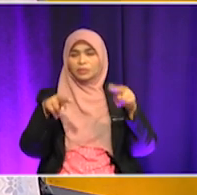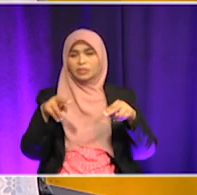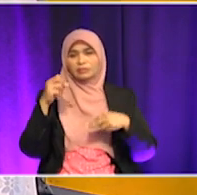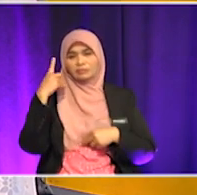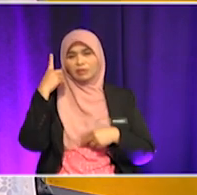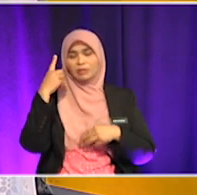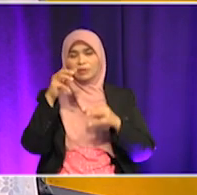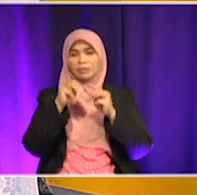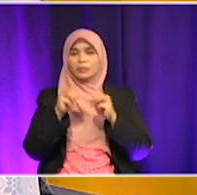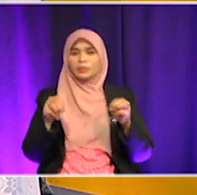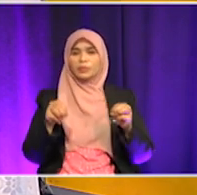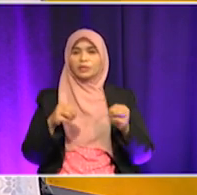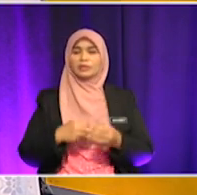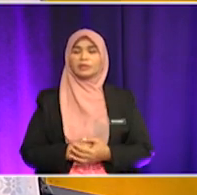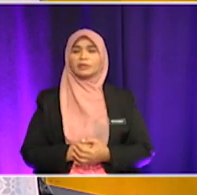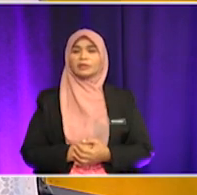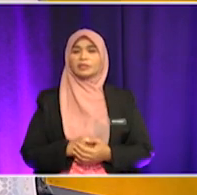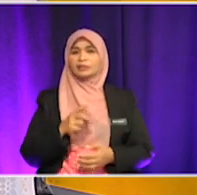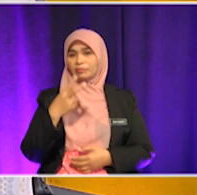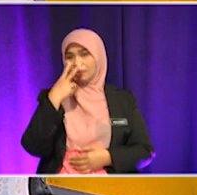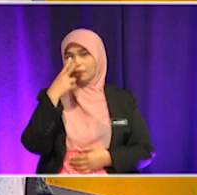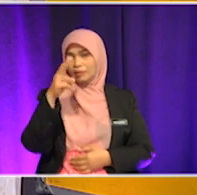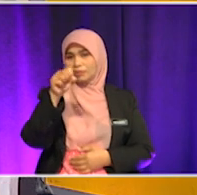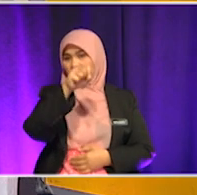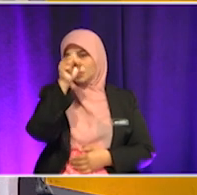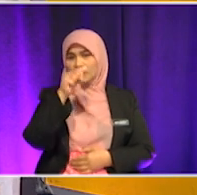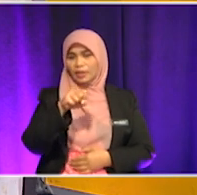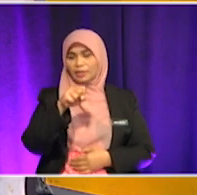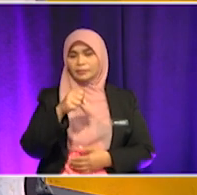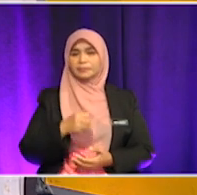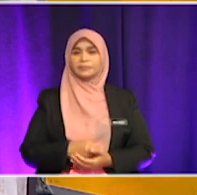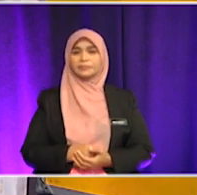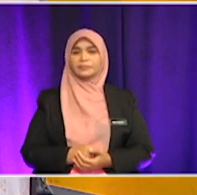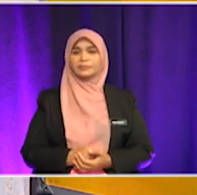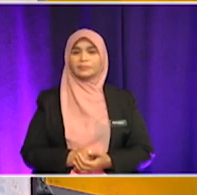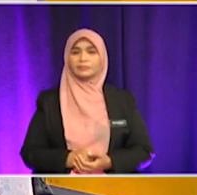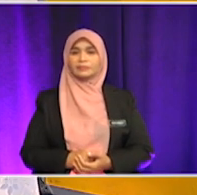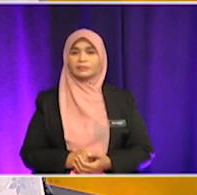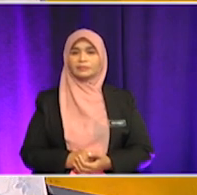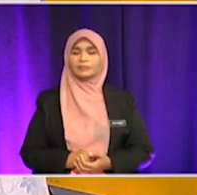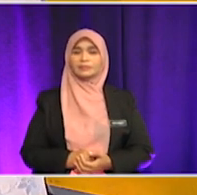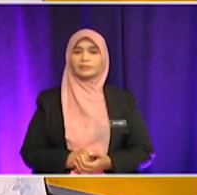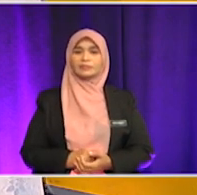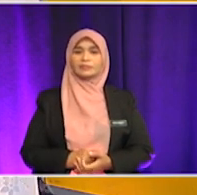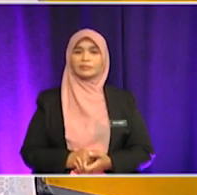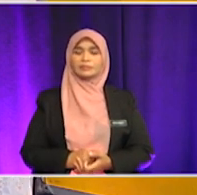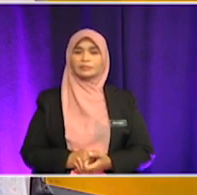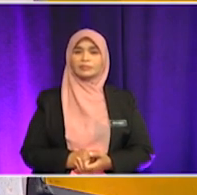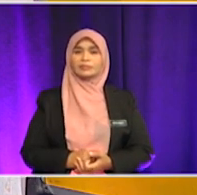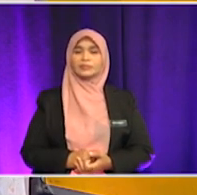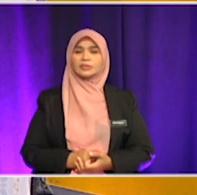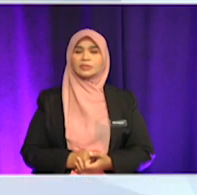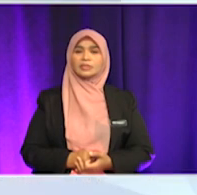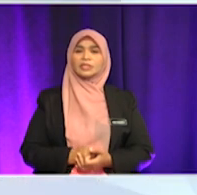dekat rumah. Kita pergi kepada soalan uji minda yang pertama. Okey, sebelum tu cikgu lupalah Ifan. Okey,